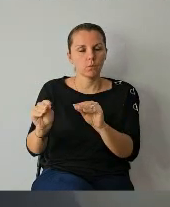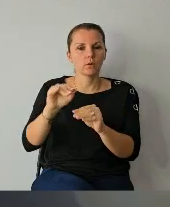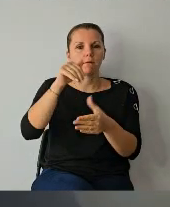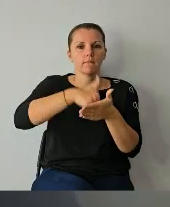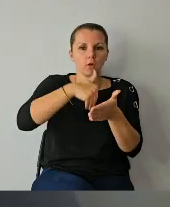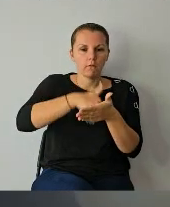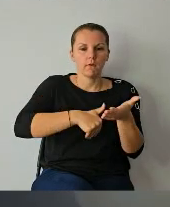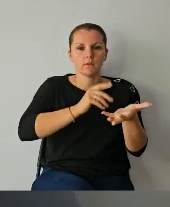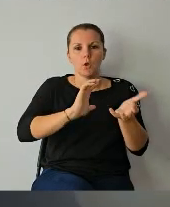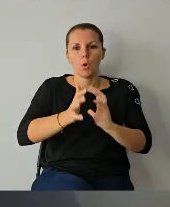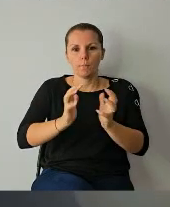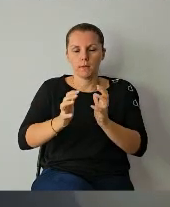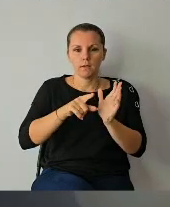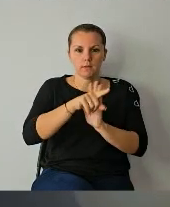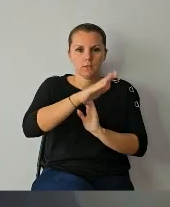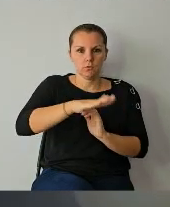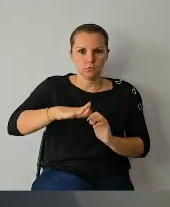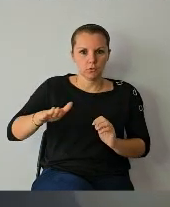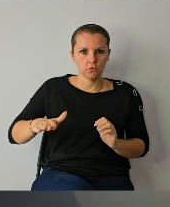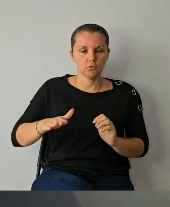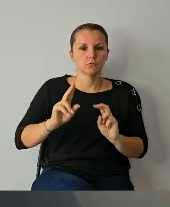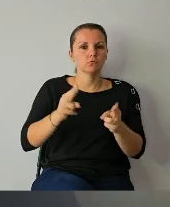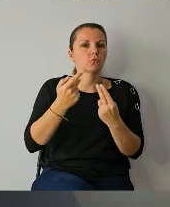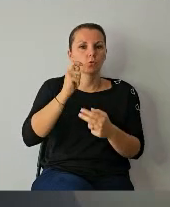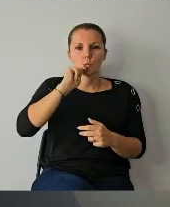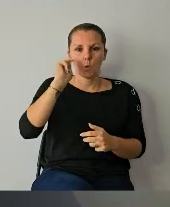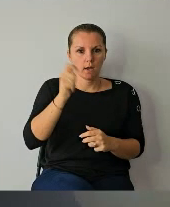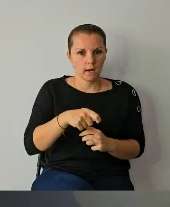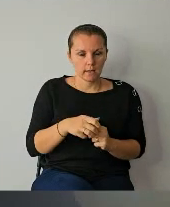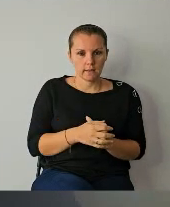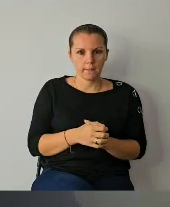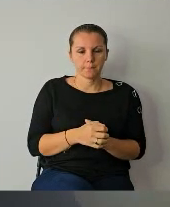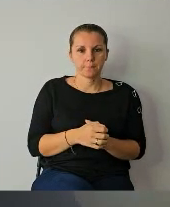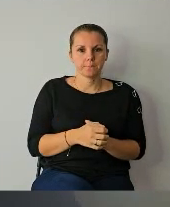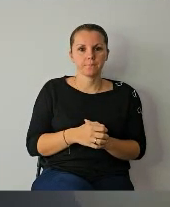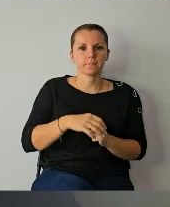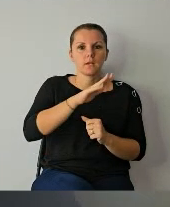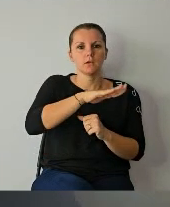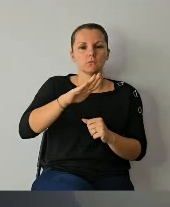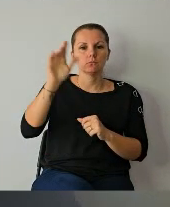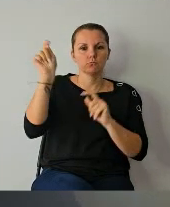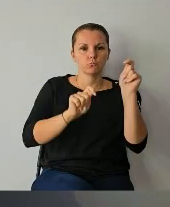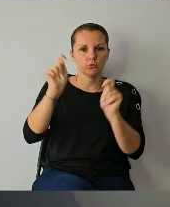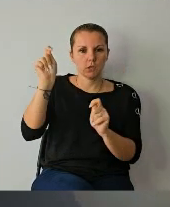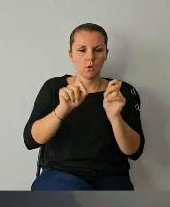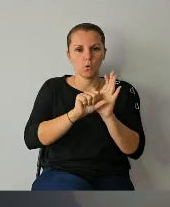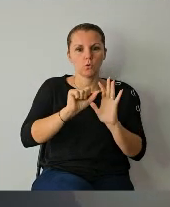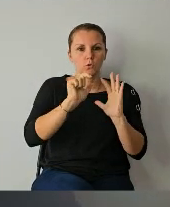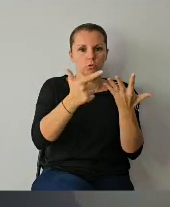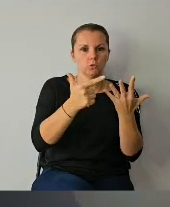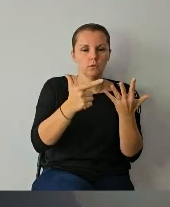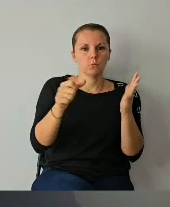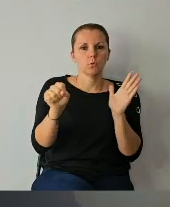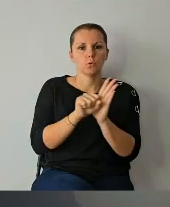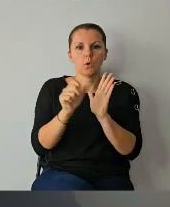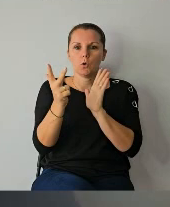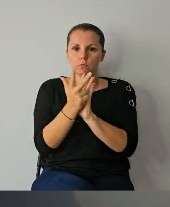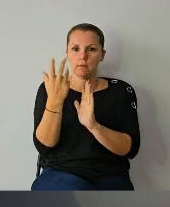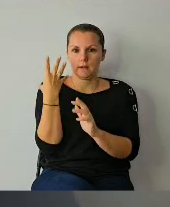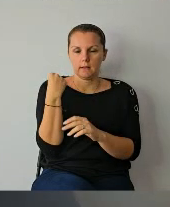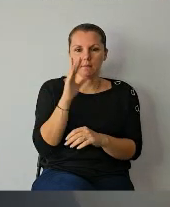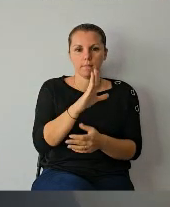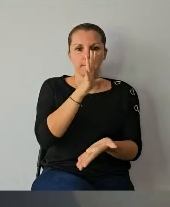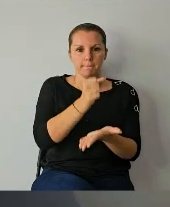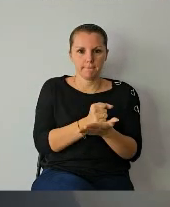opieki nad dziećmi pochodzącymi z Ukrainy. Uczniowie pochodzący z Ukrainy w wieku od 7 do 18 lat mają